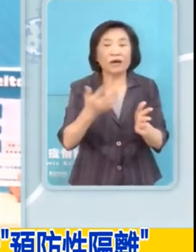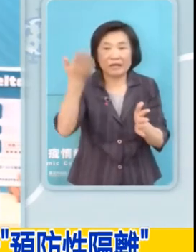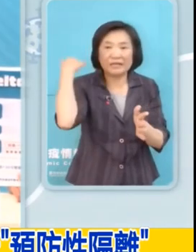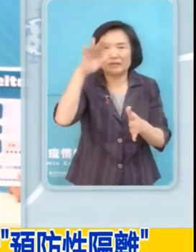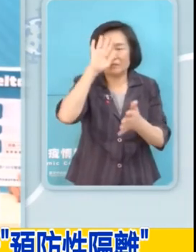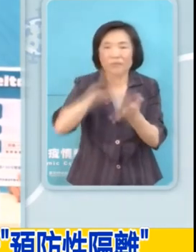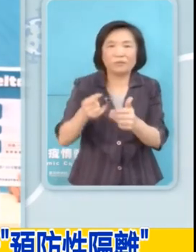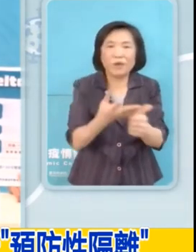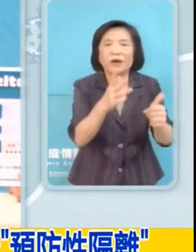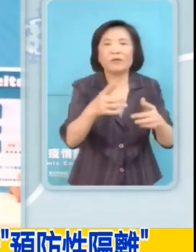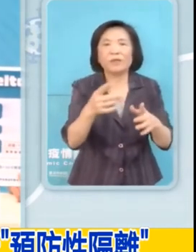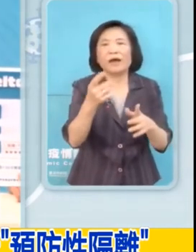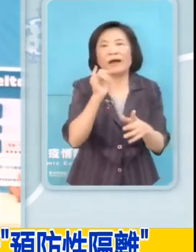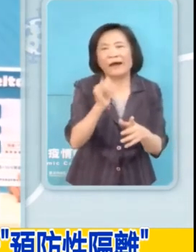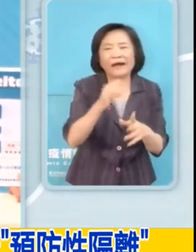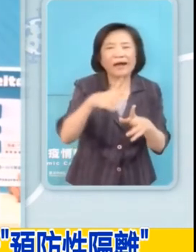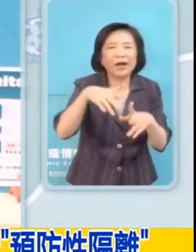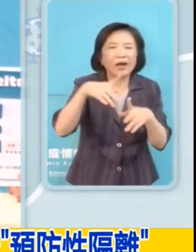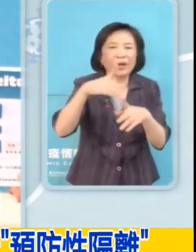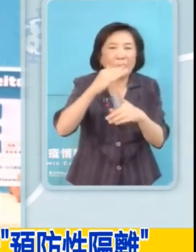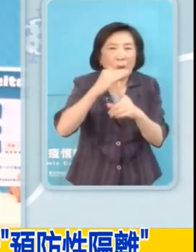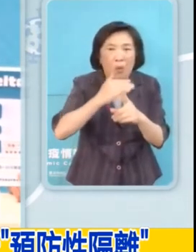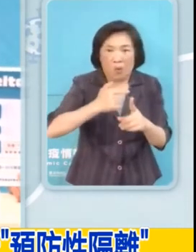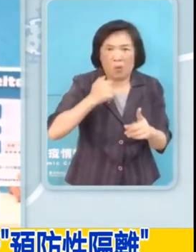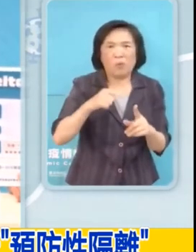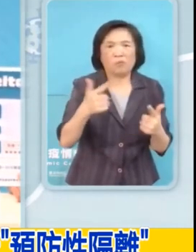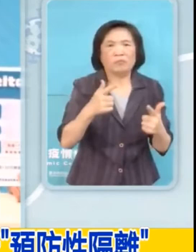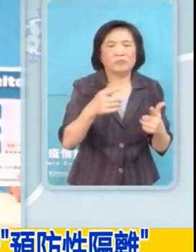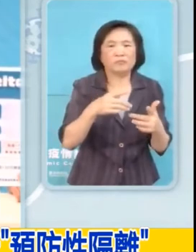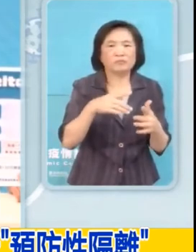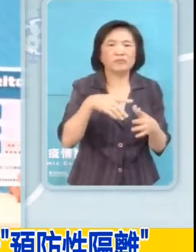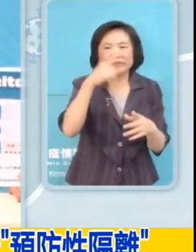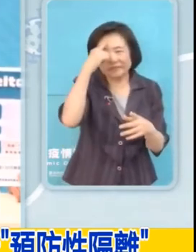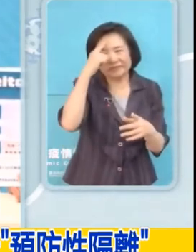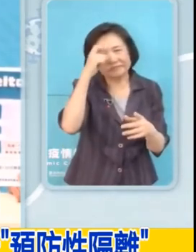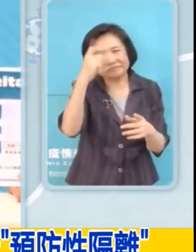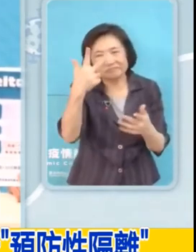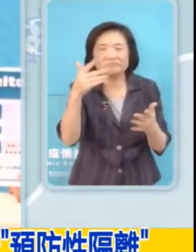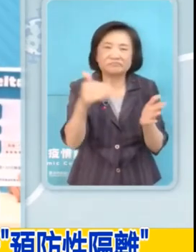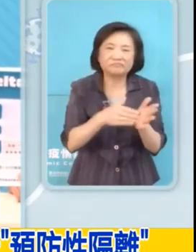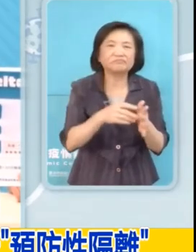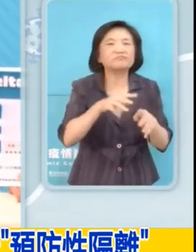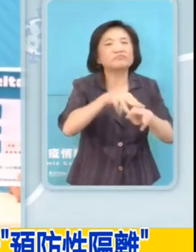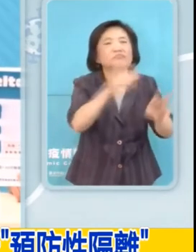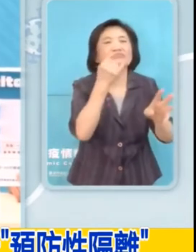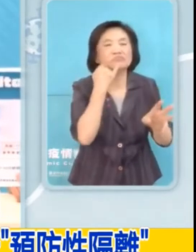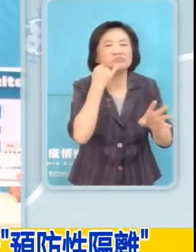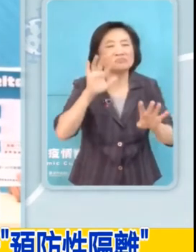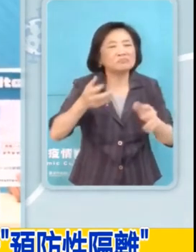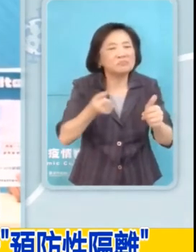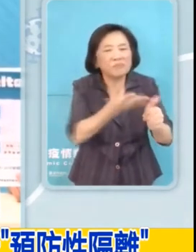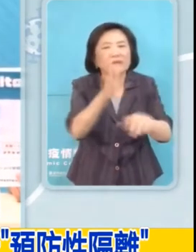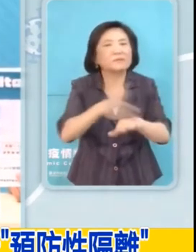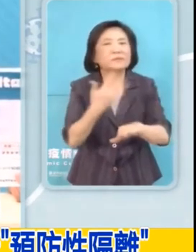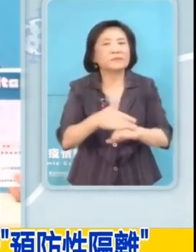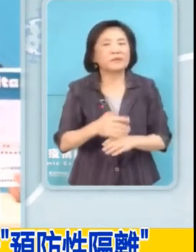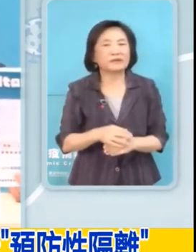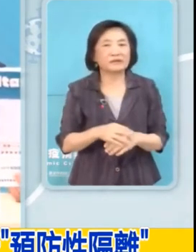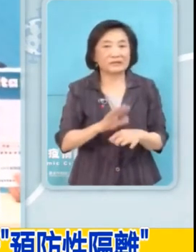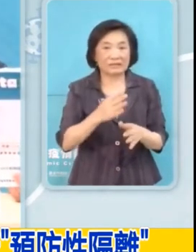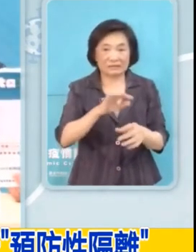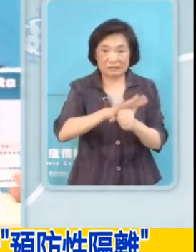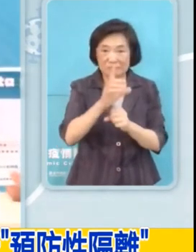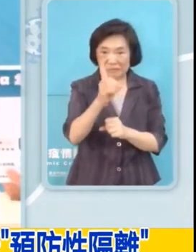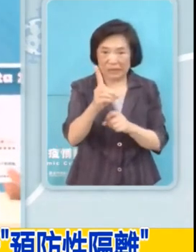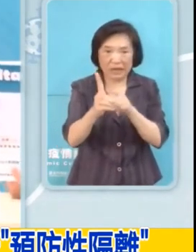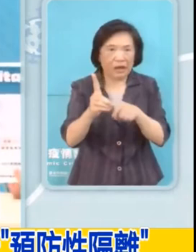传染力比较低的，所以只要看17天，做不做都无所谓，反正大概你不会感染人的。不过现在六的可能会还有可能会感